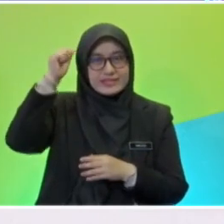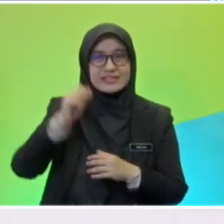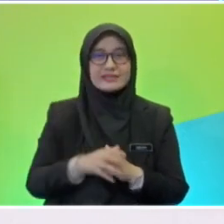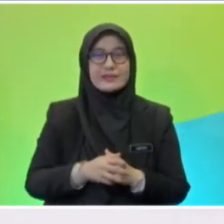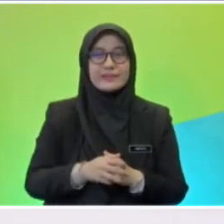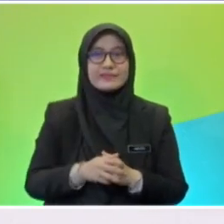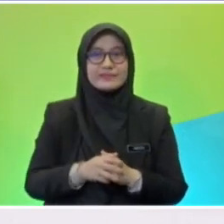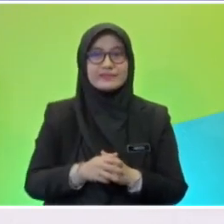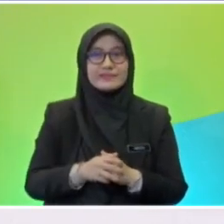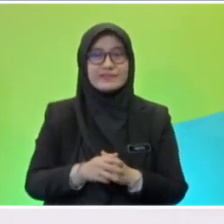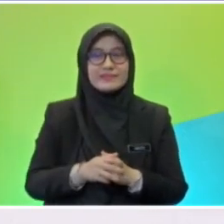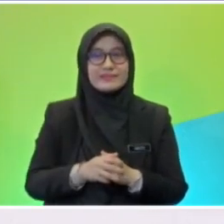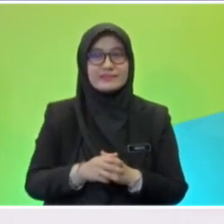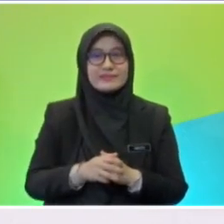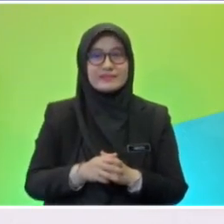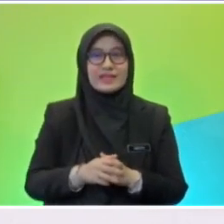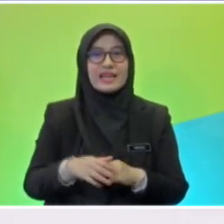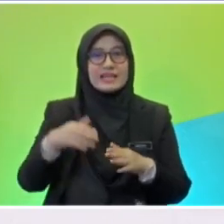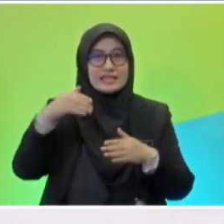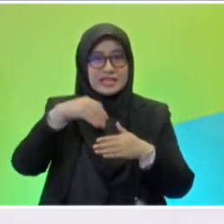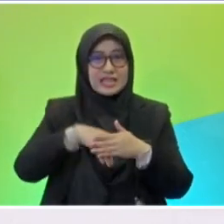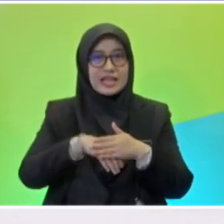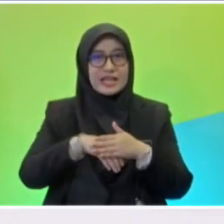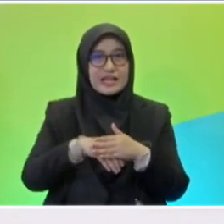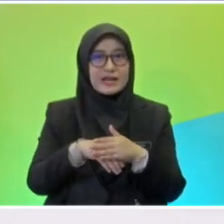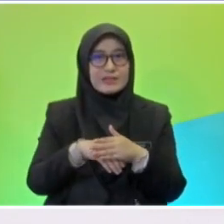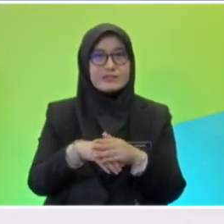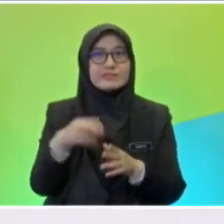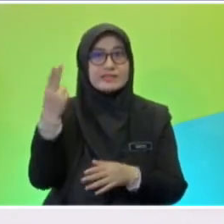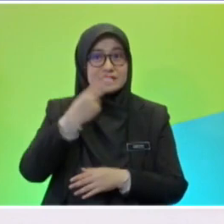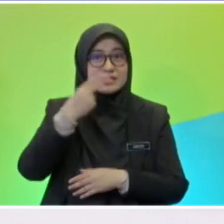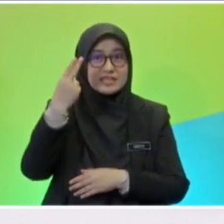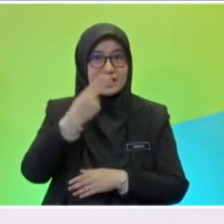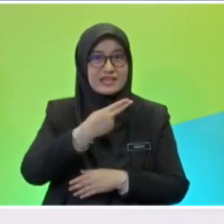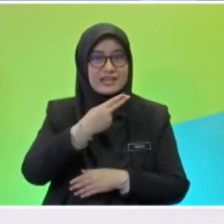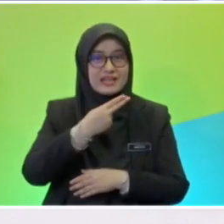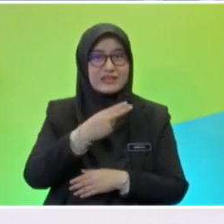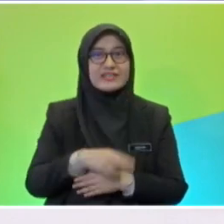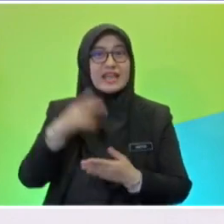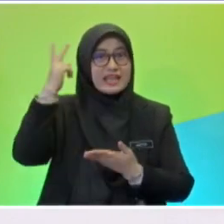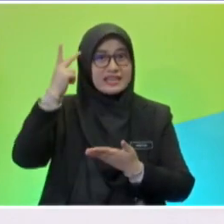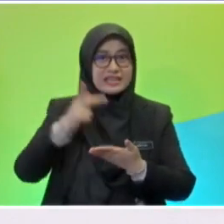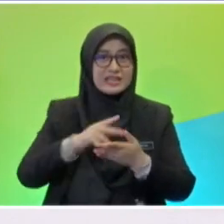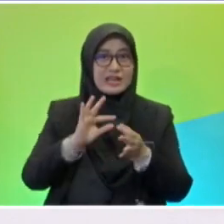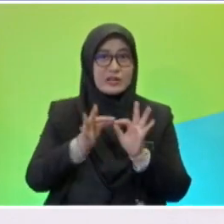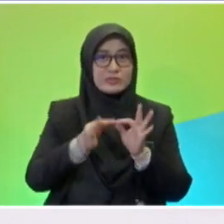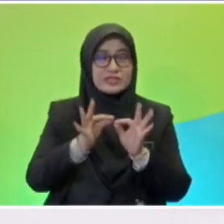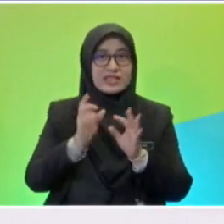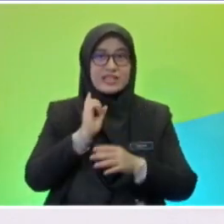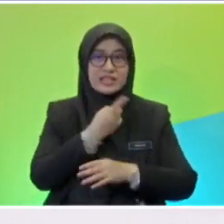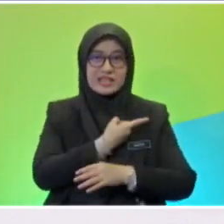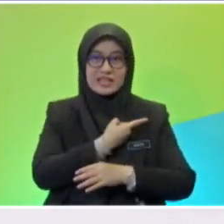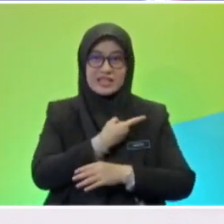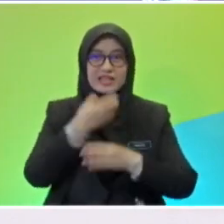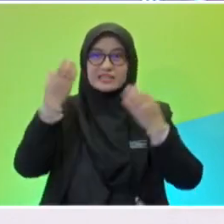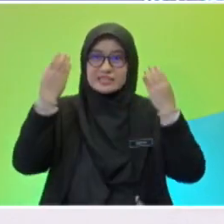di dalam mata pelajaran sejarah Tapi sebelum itu Izinkan saya ingin memperkenalkan juru bahasa Isyana kita kali ini yaitu